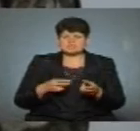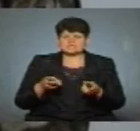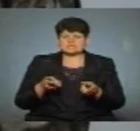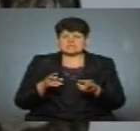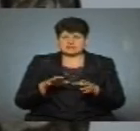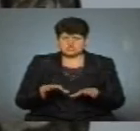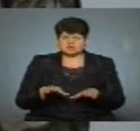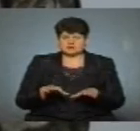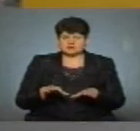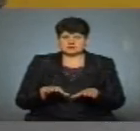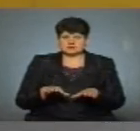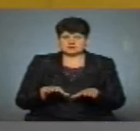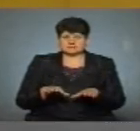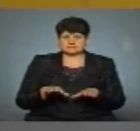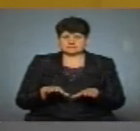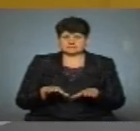як кажуть, слід.